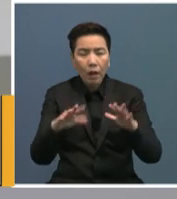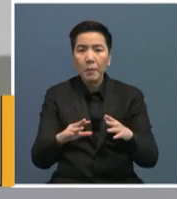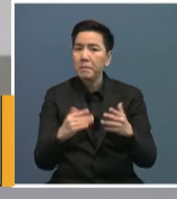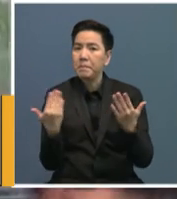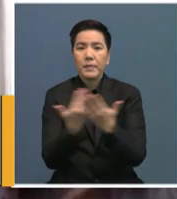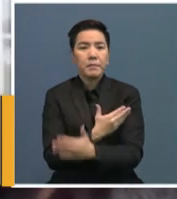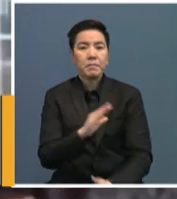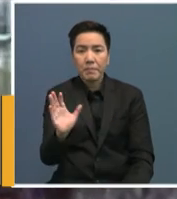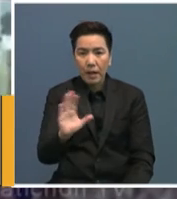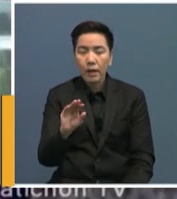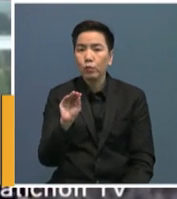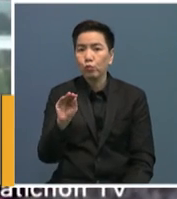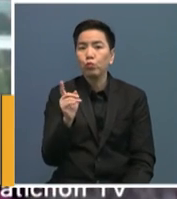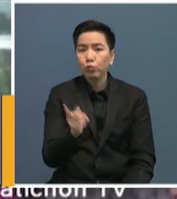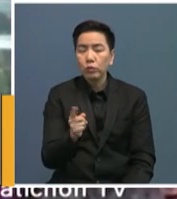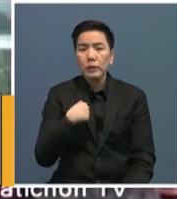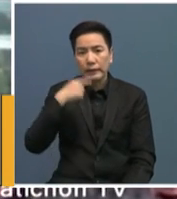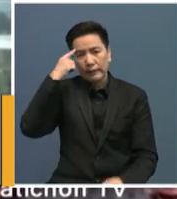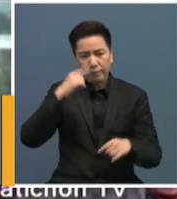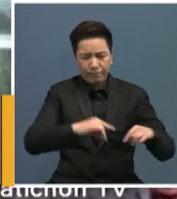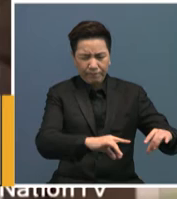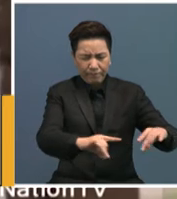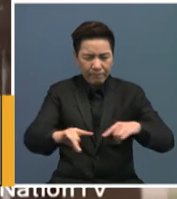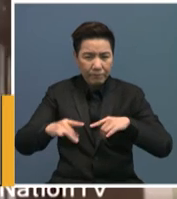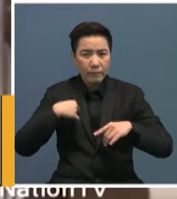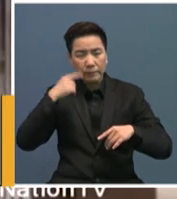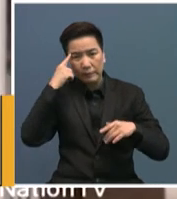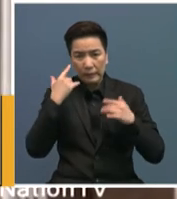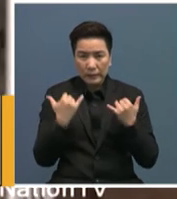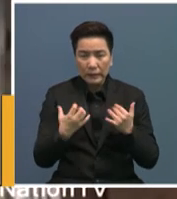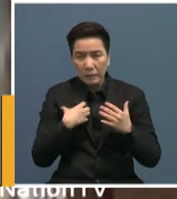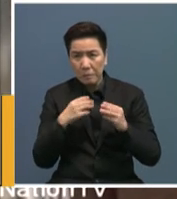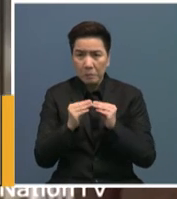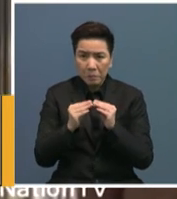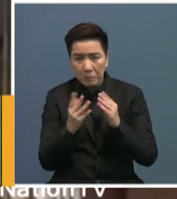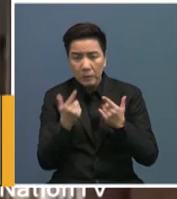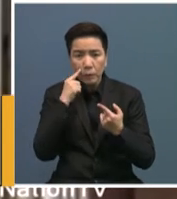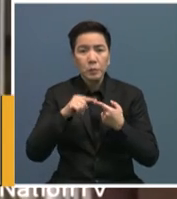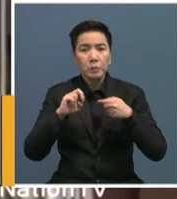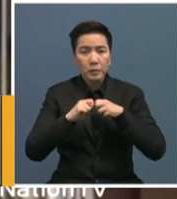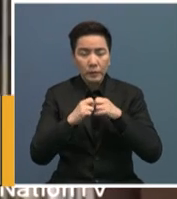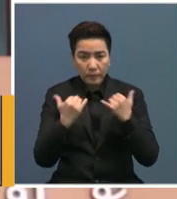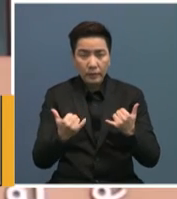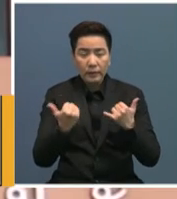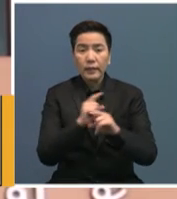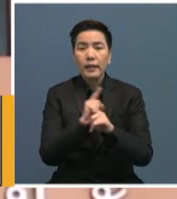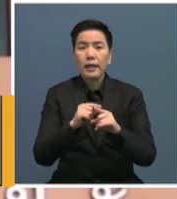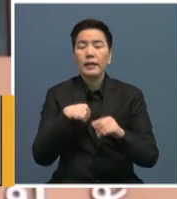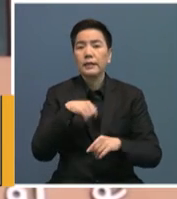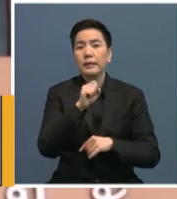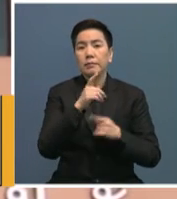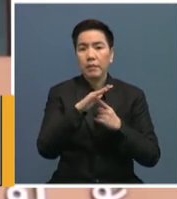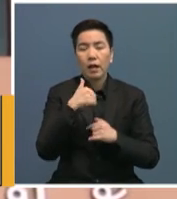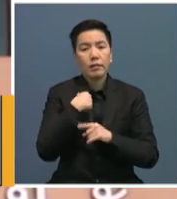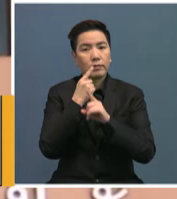ไม่มีอะไรเปลี่ยนแปลงไปแม้ว่าจะมีความเห็นต่างที่หลากหลายออกมาในขณะนี้ก็ตามครับแต่ที่ส่วนของสภานั้นจะยังยึดในเรื่อง